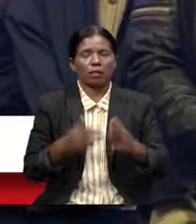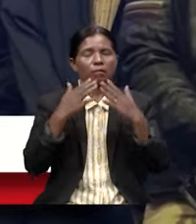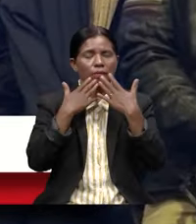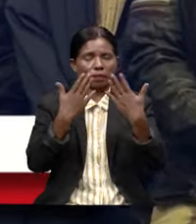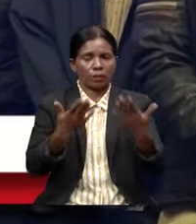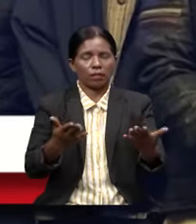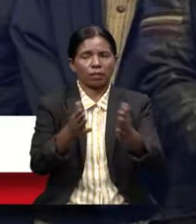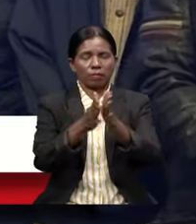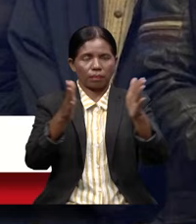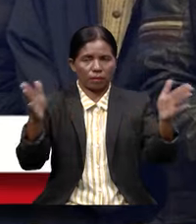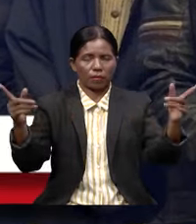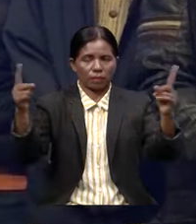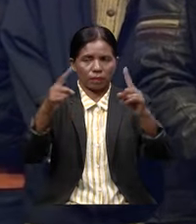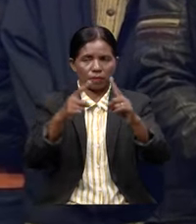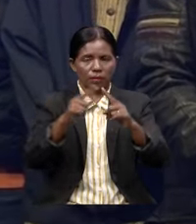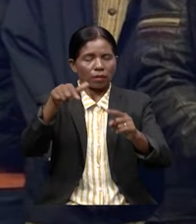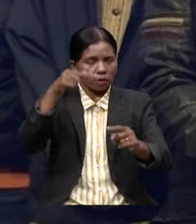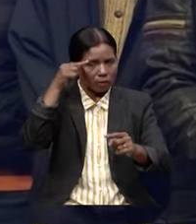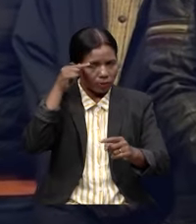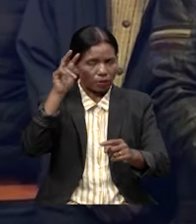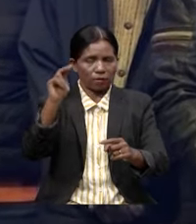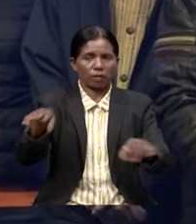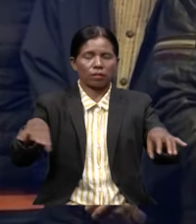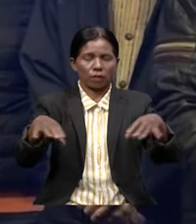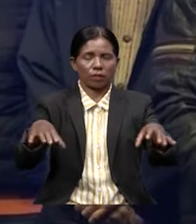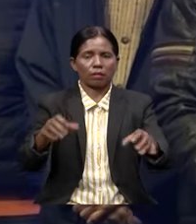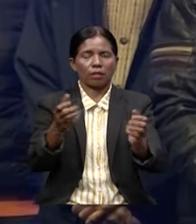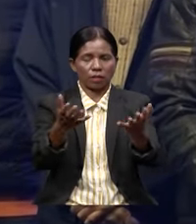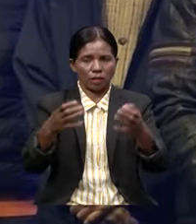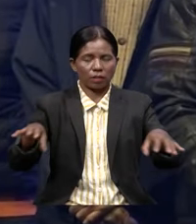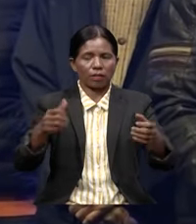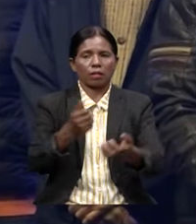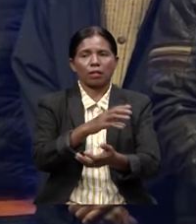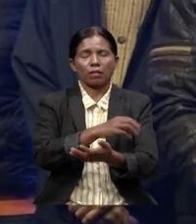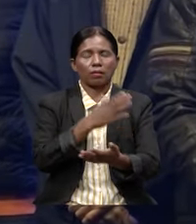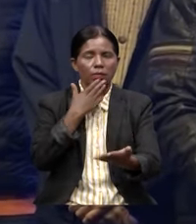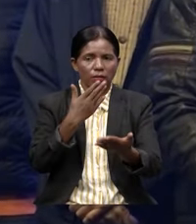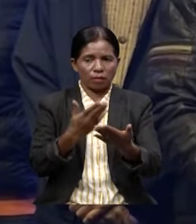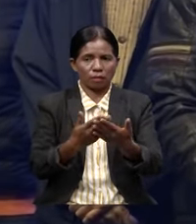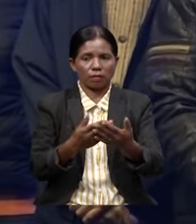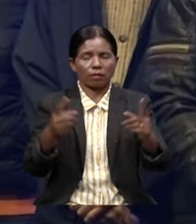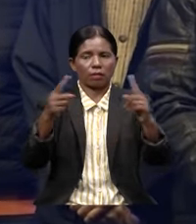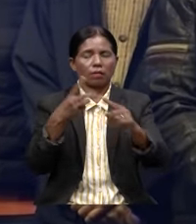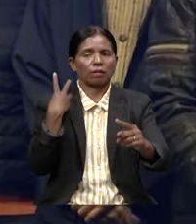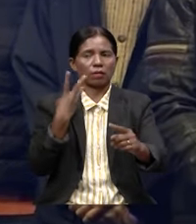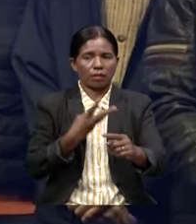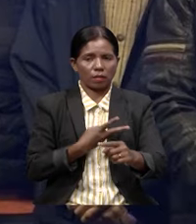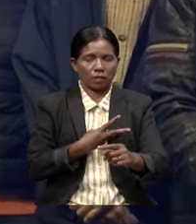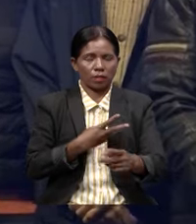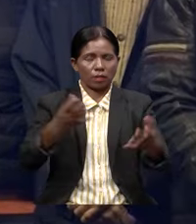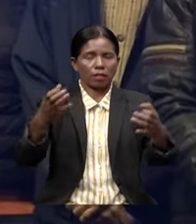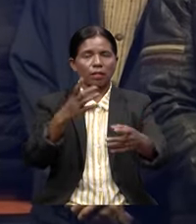Agradecimento bot ba governo dia cometimento na ativo tanteves ba